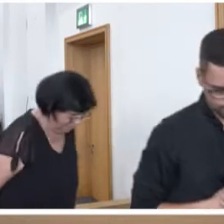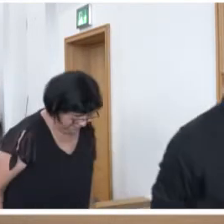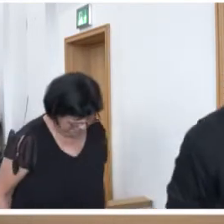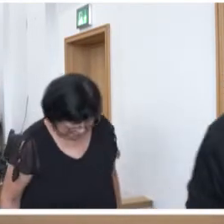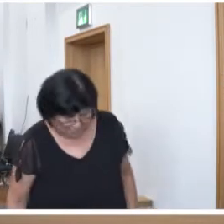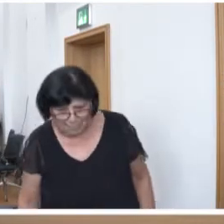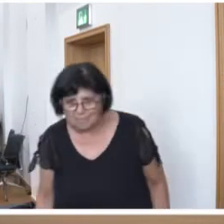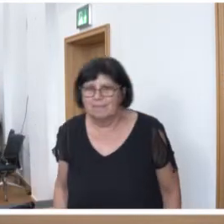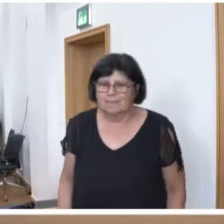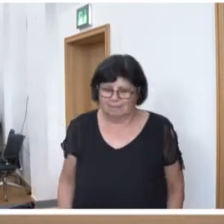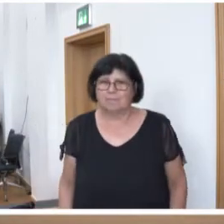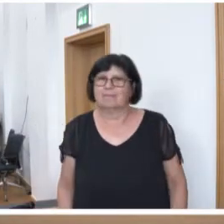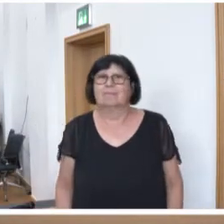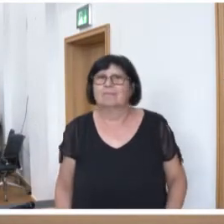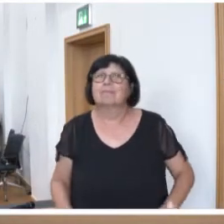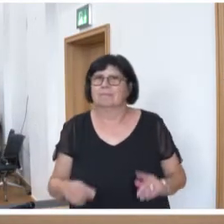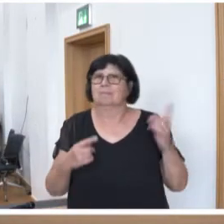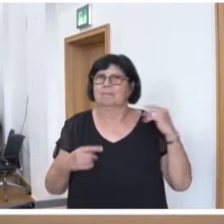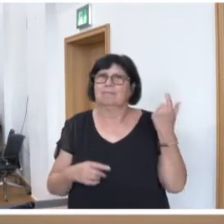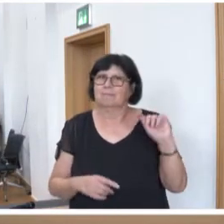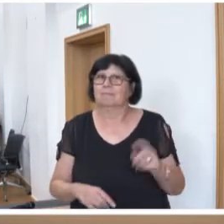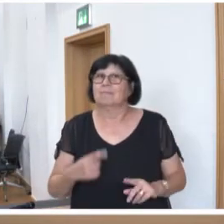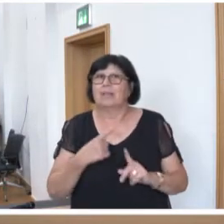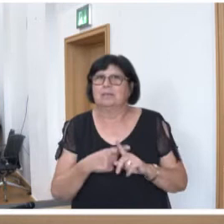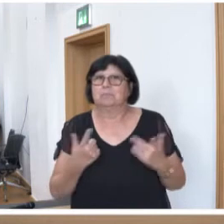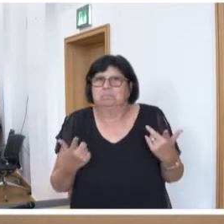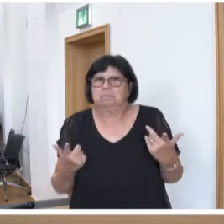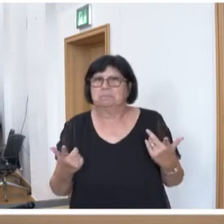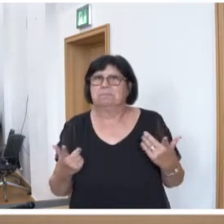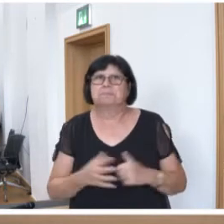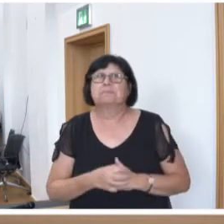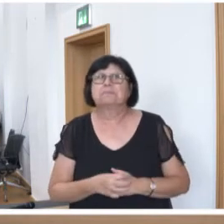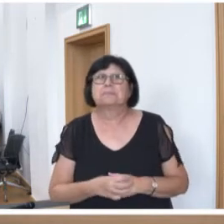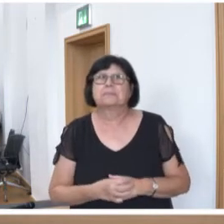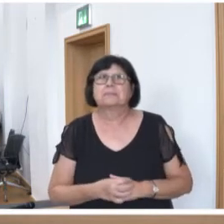Und zum Glück wissen das auch die Mehrzahl der Saarländerinnen und Saarländer.